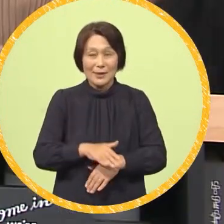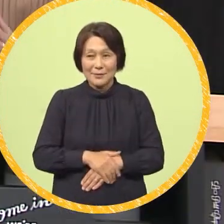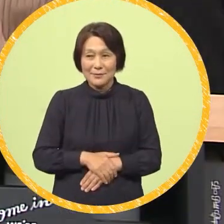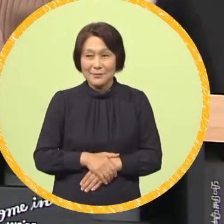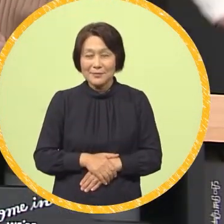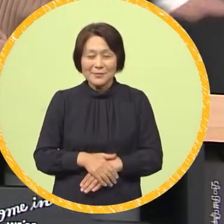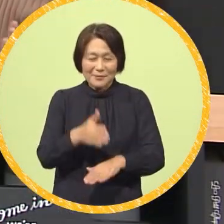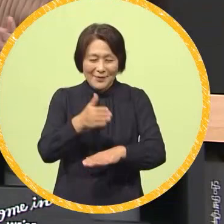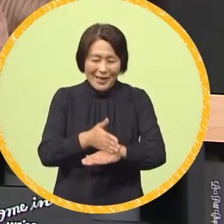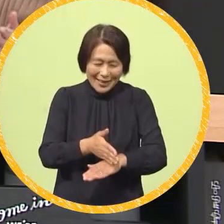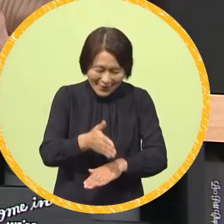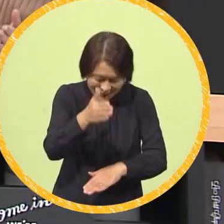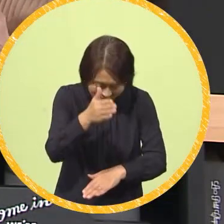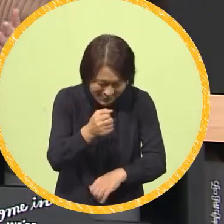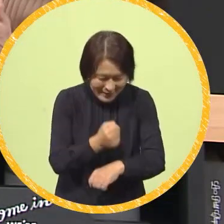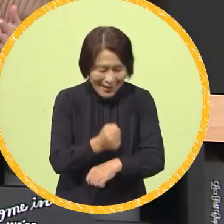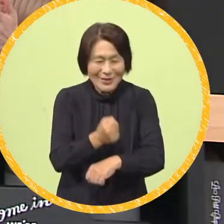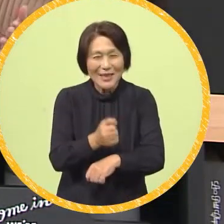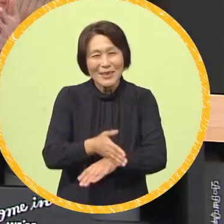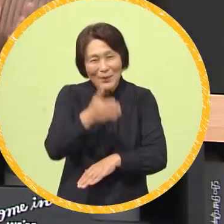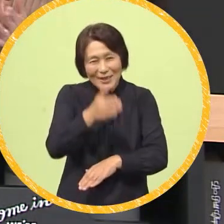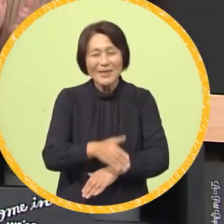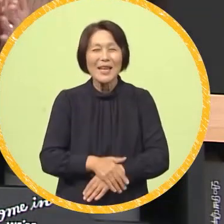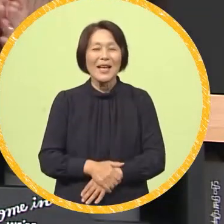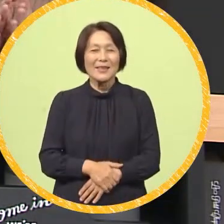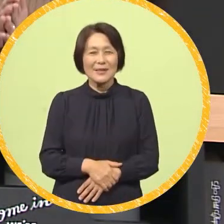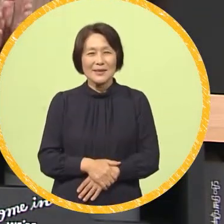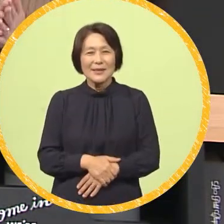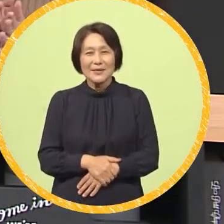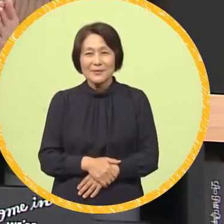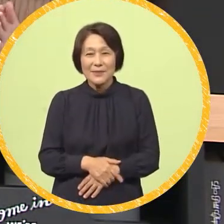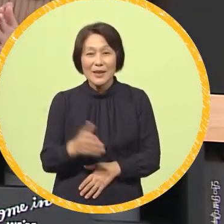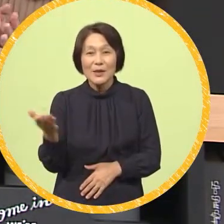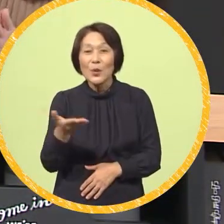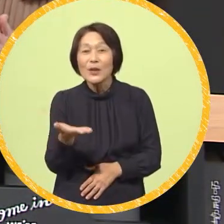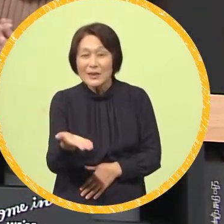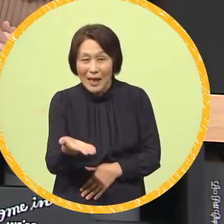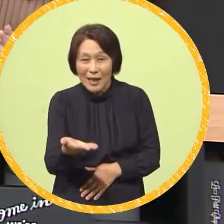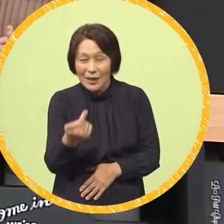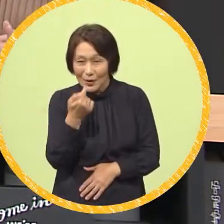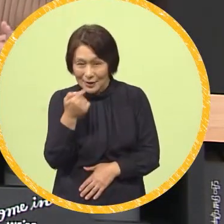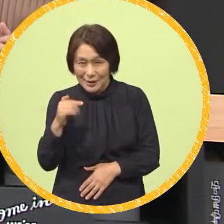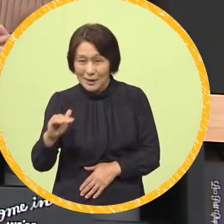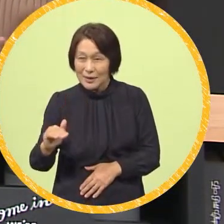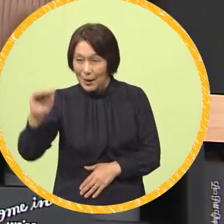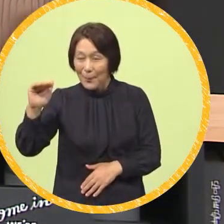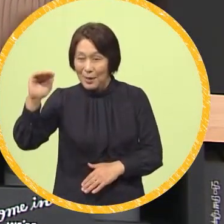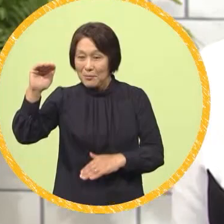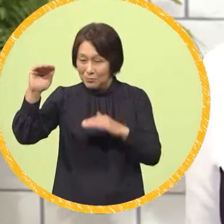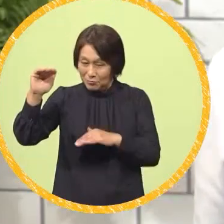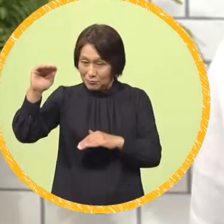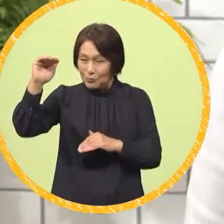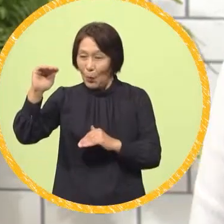がとうございました。 お疲れ様でした。どうでした、後輩に見えました？